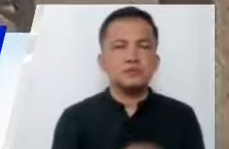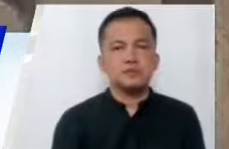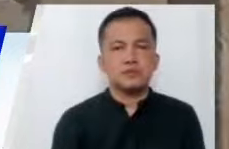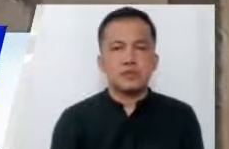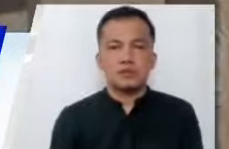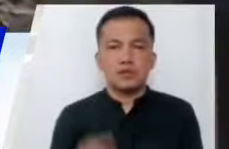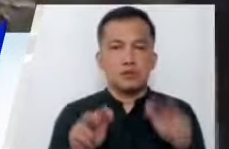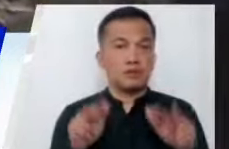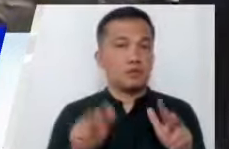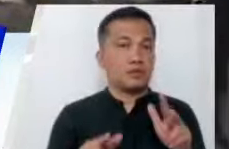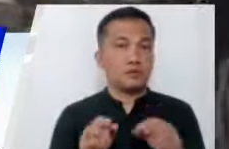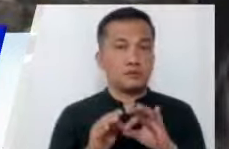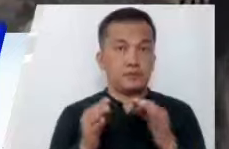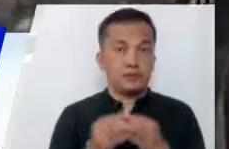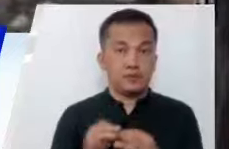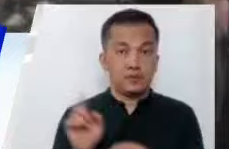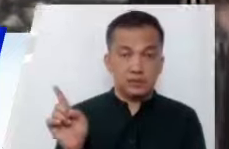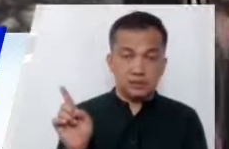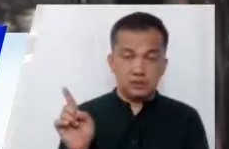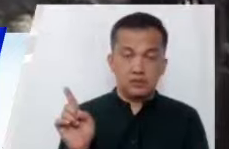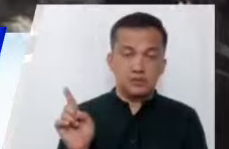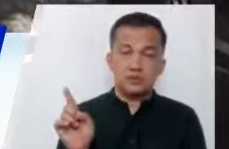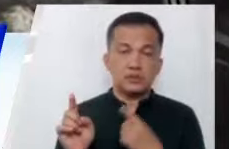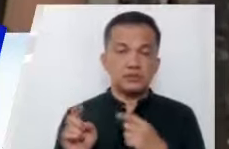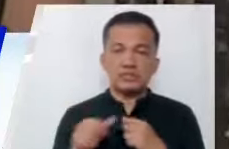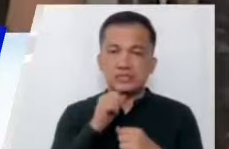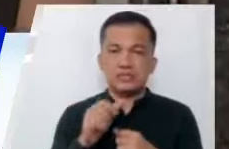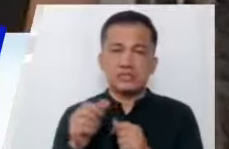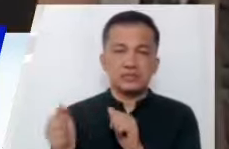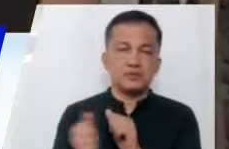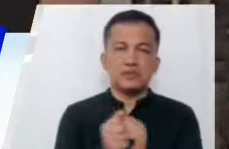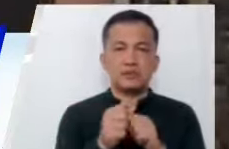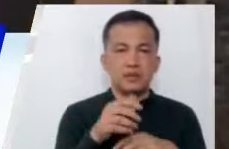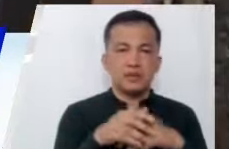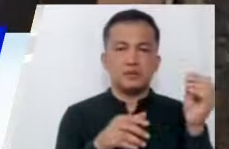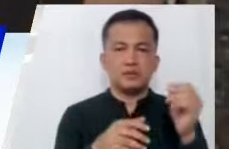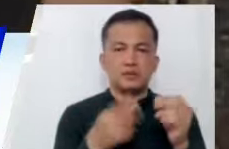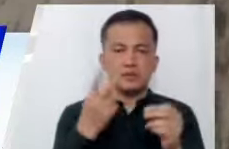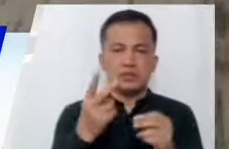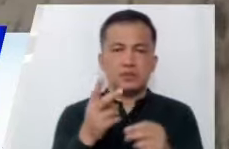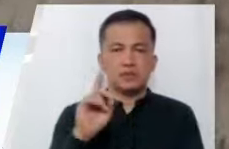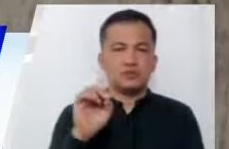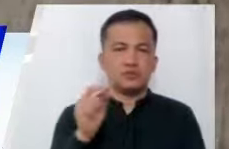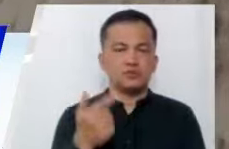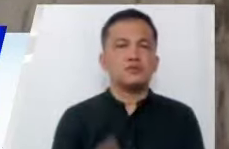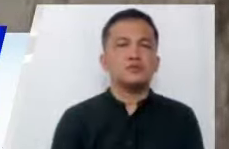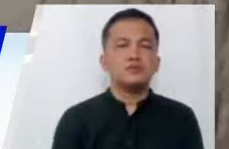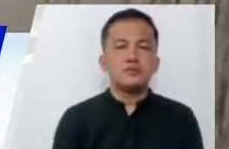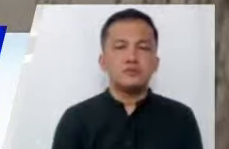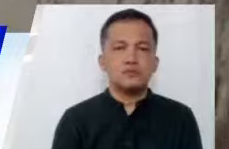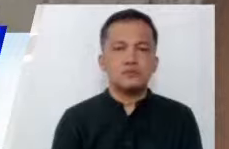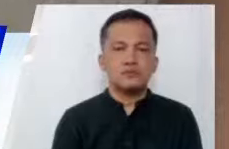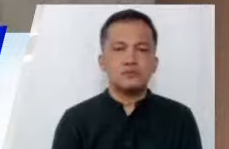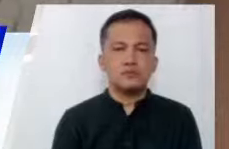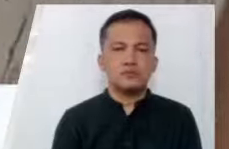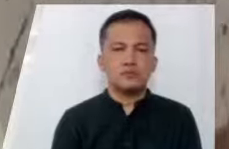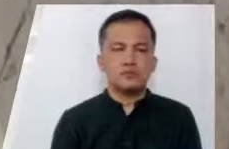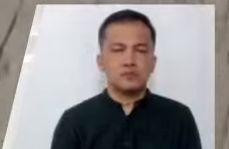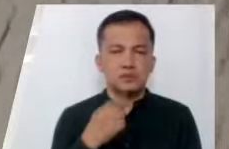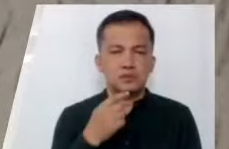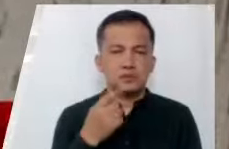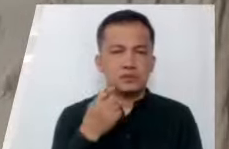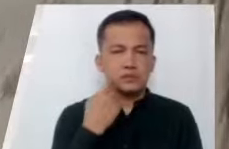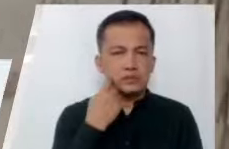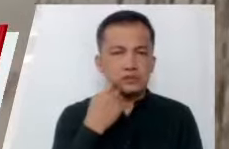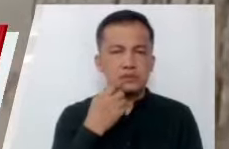ng pamilya Venyalon, hindi na nila naisama palabas ang 2 alagang aso. Iyak pa ako ng iyak kanina po, pero wala